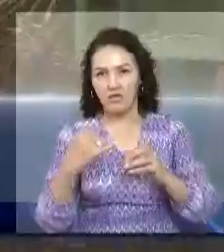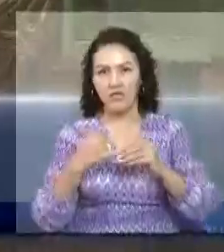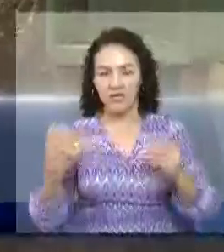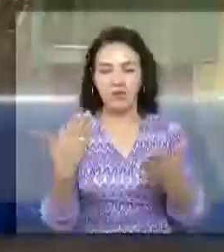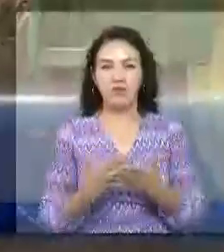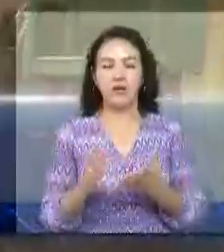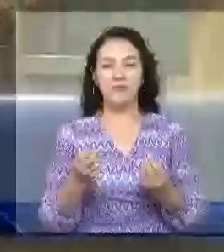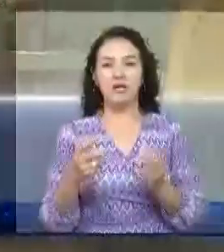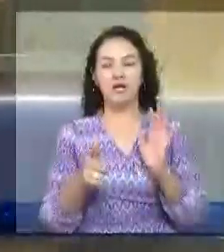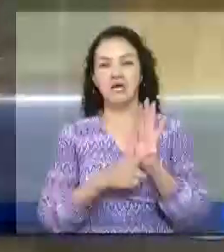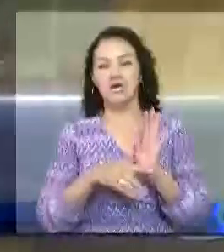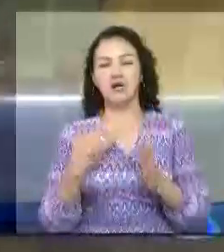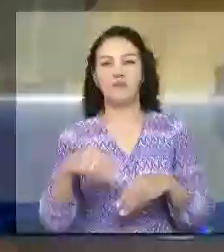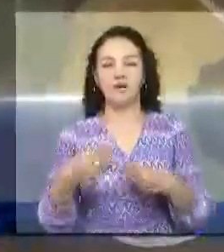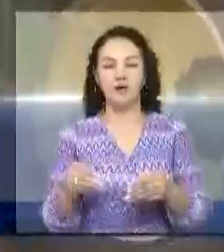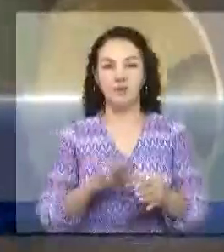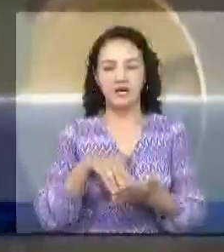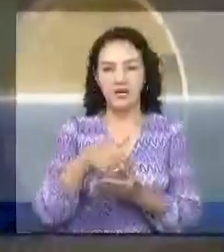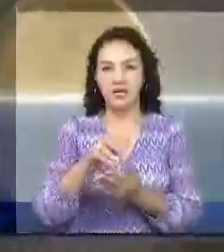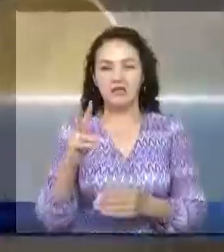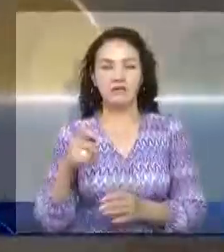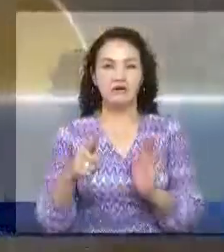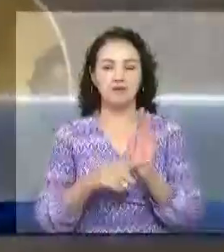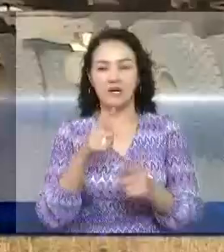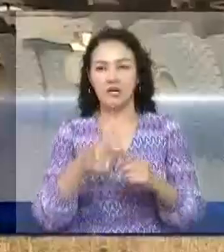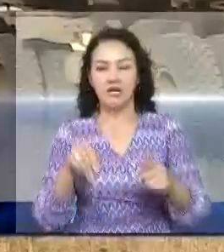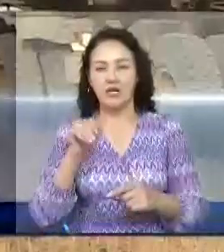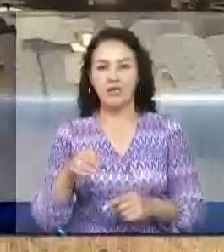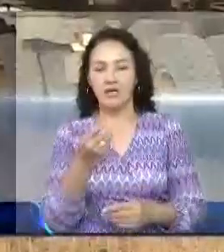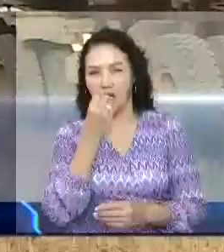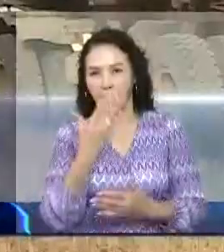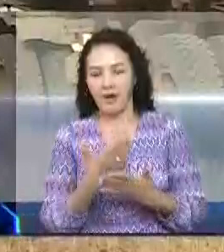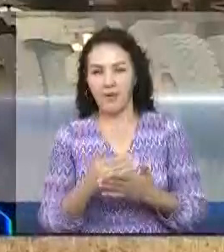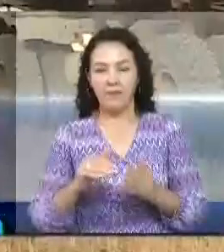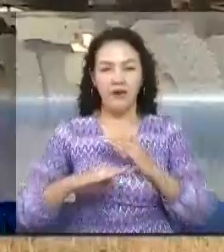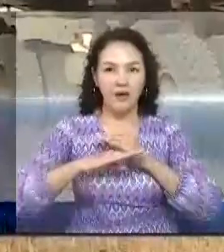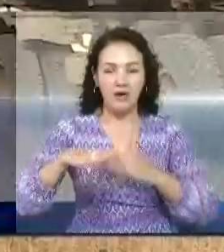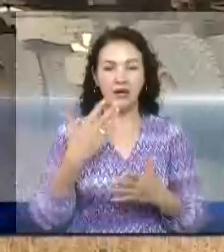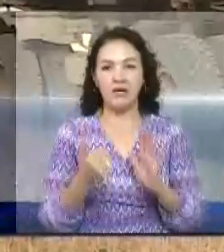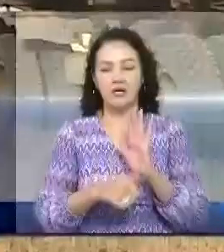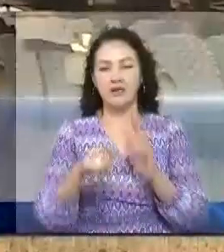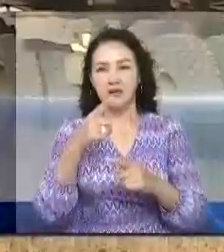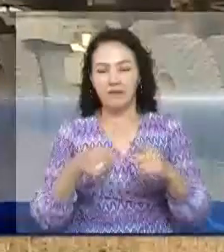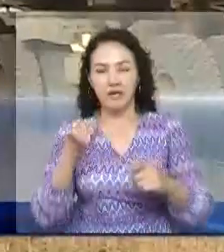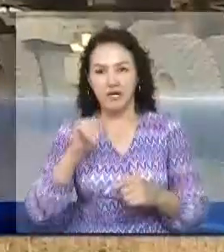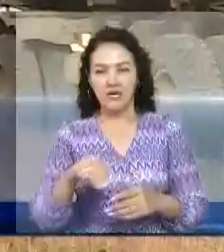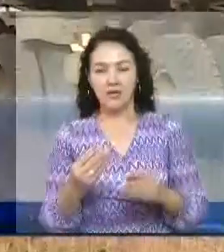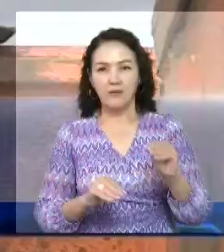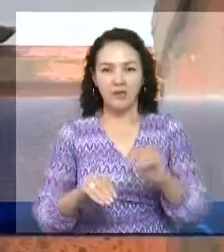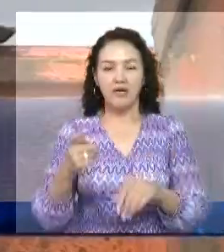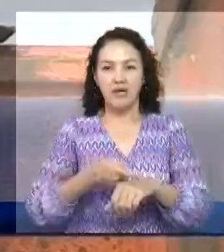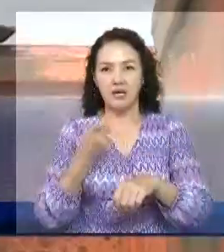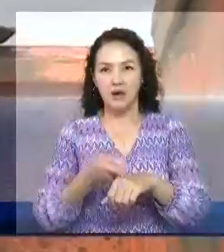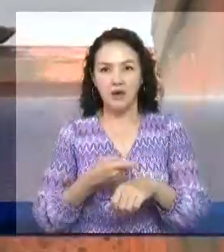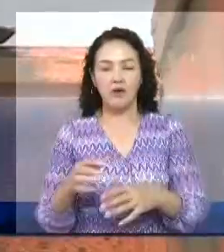того, 57 тысяч гектаров засеяли масличными, 227,5 тысяч кормовыми. На площади более 6,5 тысяч гектаров посадили